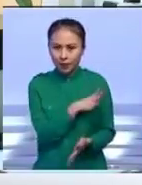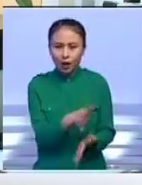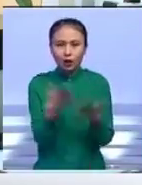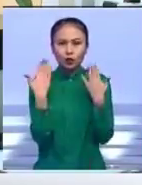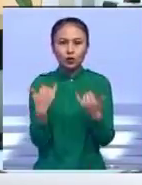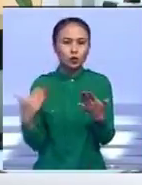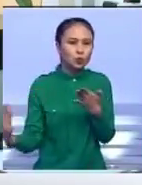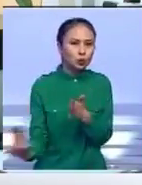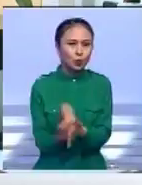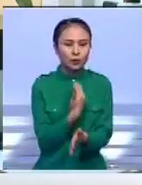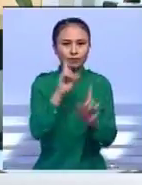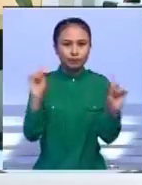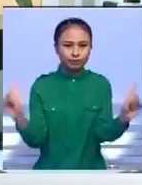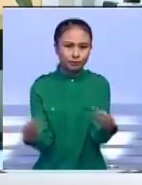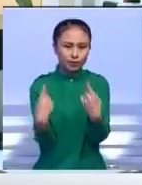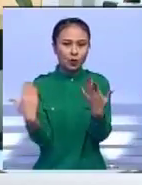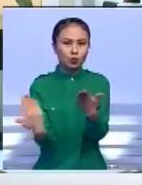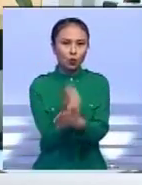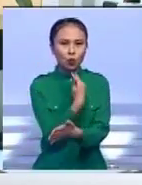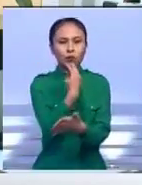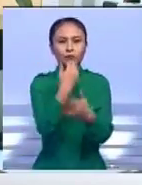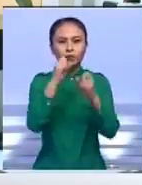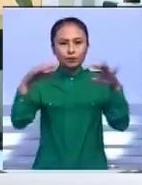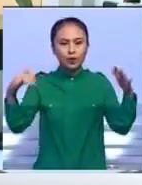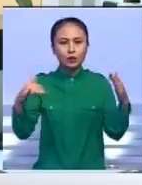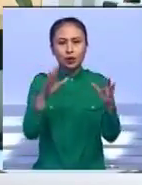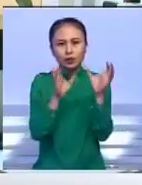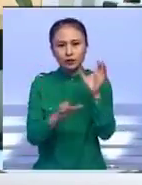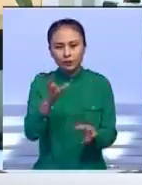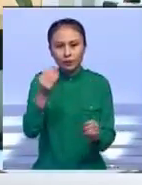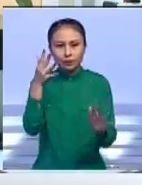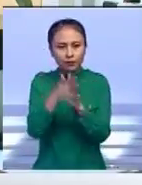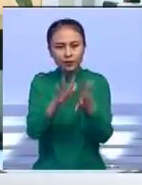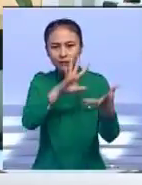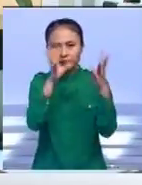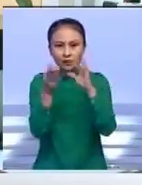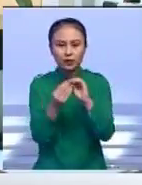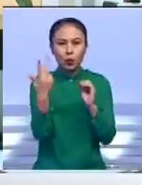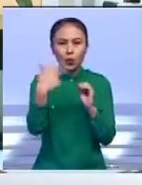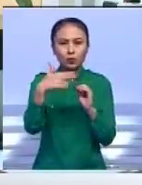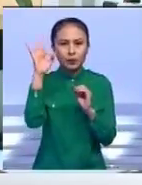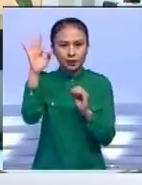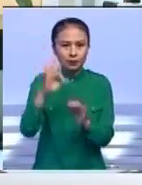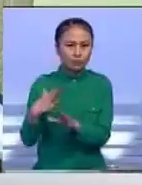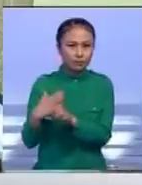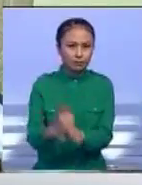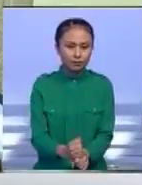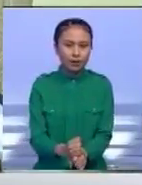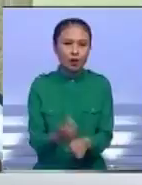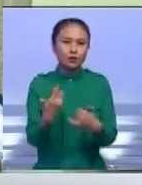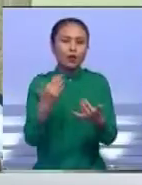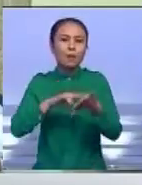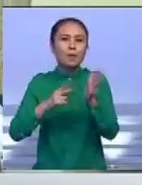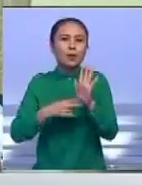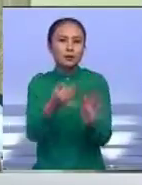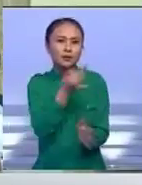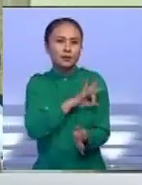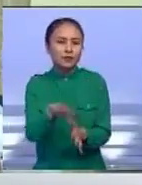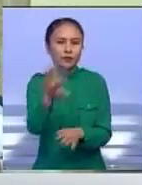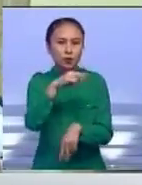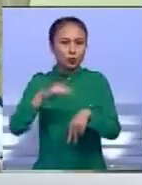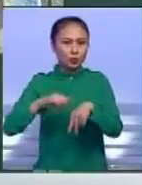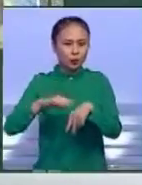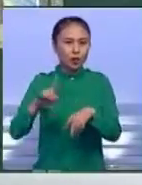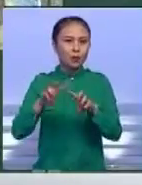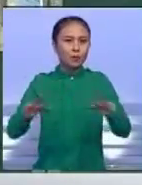төлейтінбіз. Жаңарту жұмыстары аяқталғалы бері тоқ пен жылуға жұмсалатын шығынымыз 30%-ға азайды. Тың жобаның тиімділігін сезінген